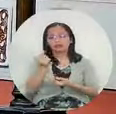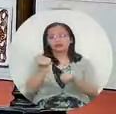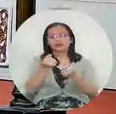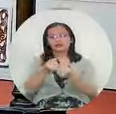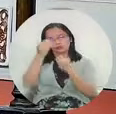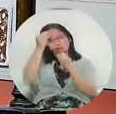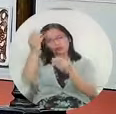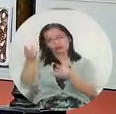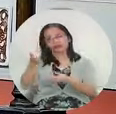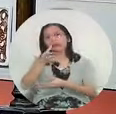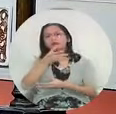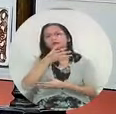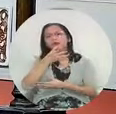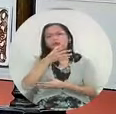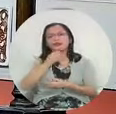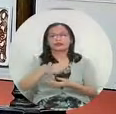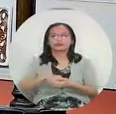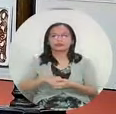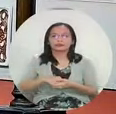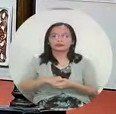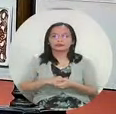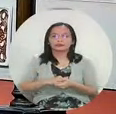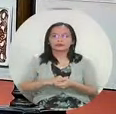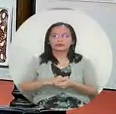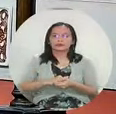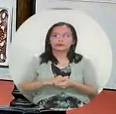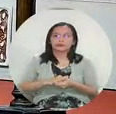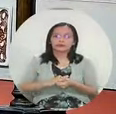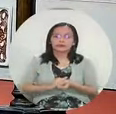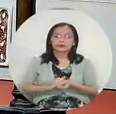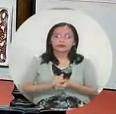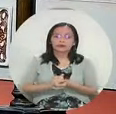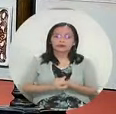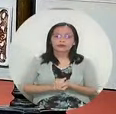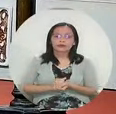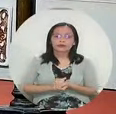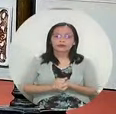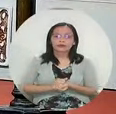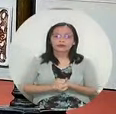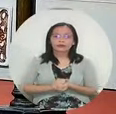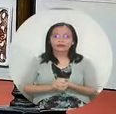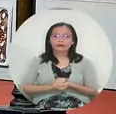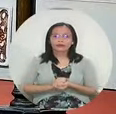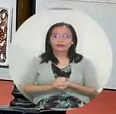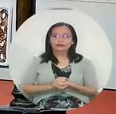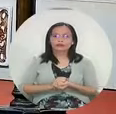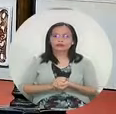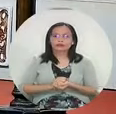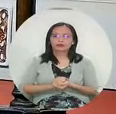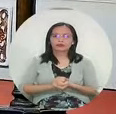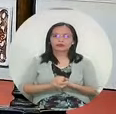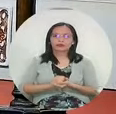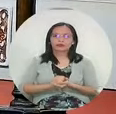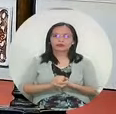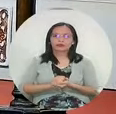kusinga kanang kusinga classical nga kusi ba kanang ano paak tuyok bira